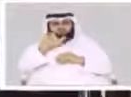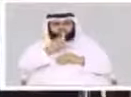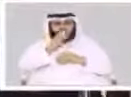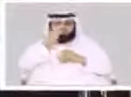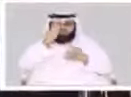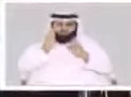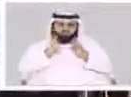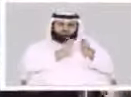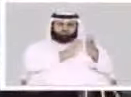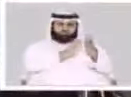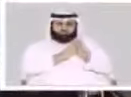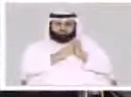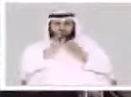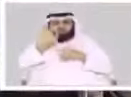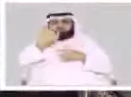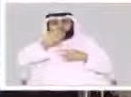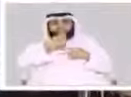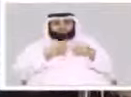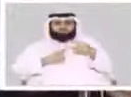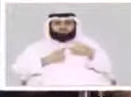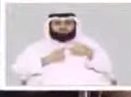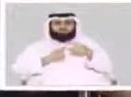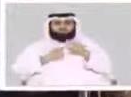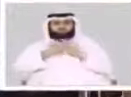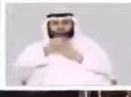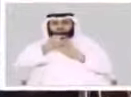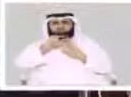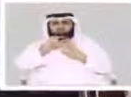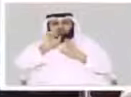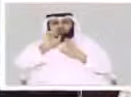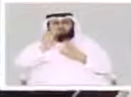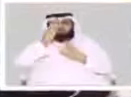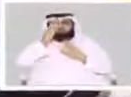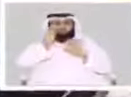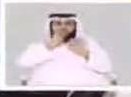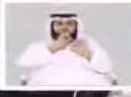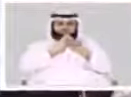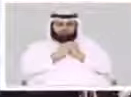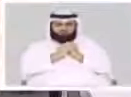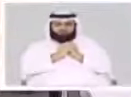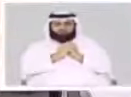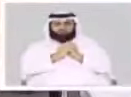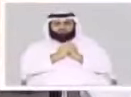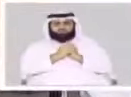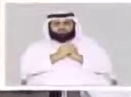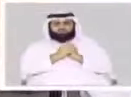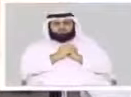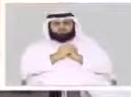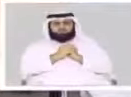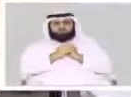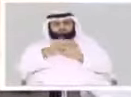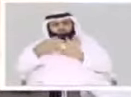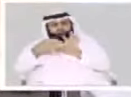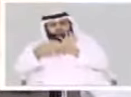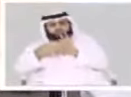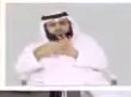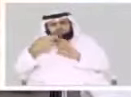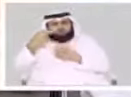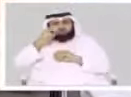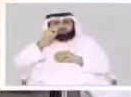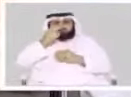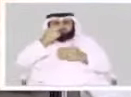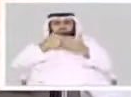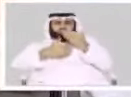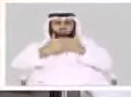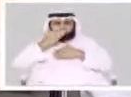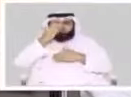قلت إن أكثر من 50% من السورة هي عن بني إسرائيل. نقض العهد متجذر عندها في أشياء كثيرة جدا.